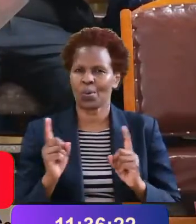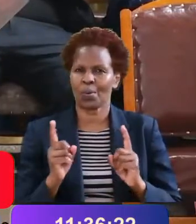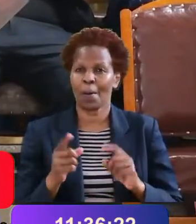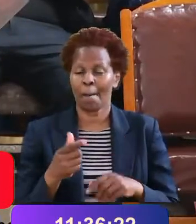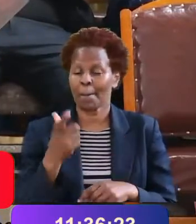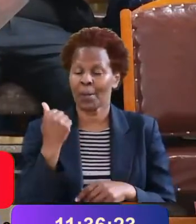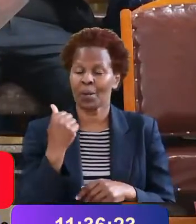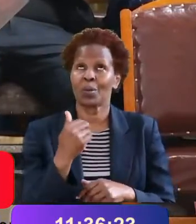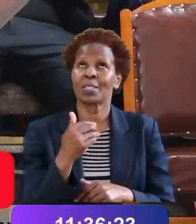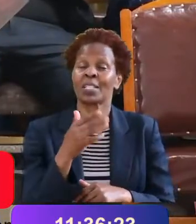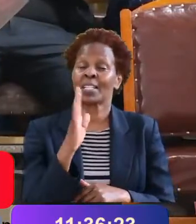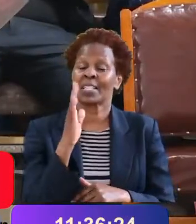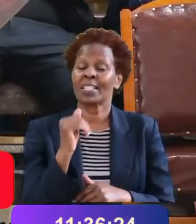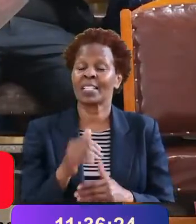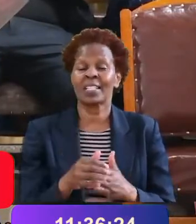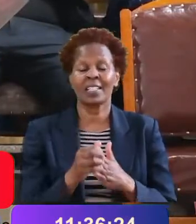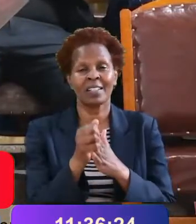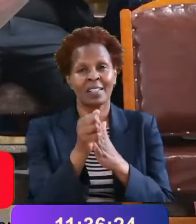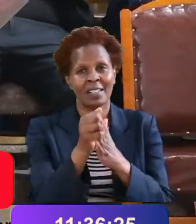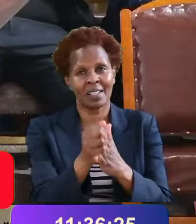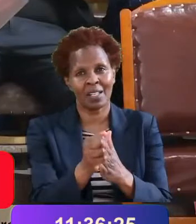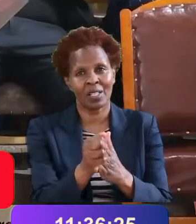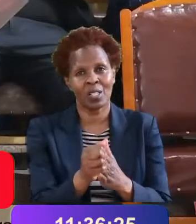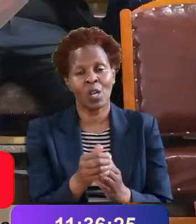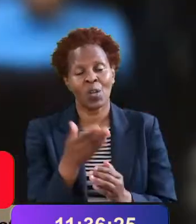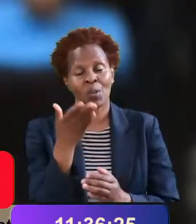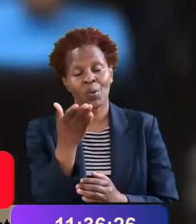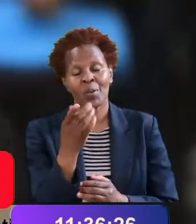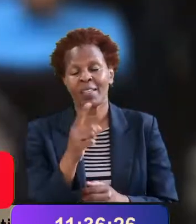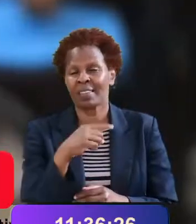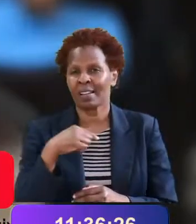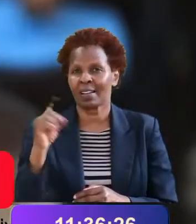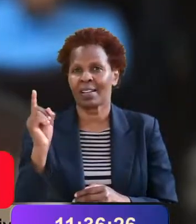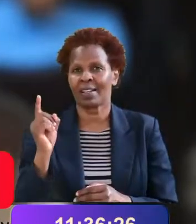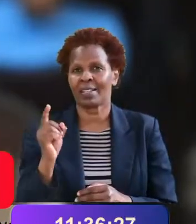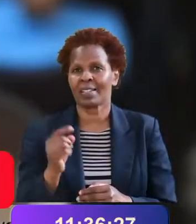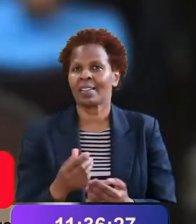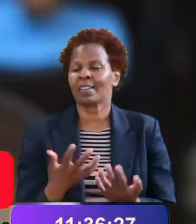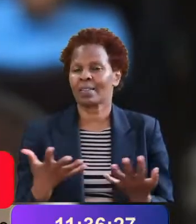yeye anakuelekeza kwa yale mambo inayofaa.